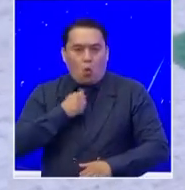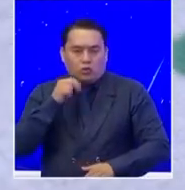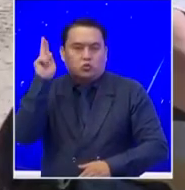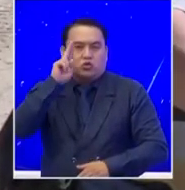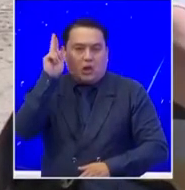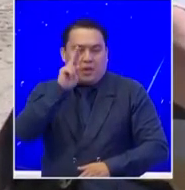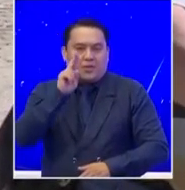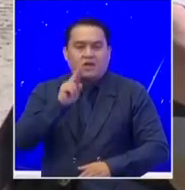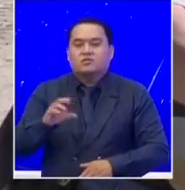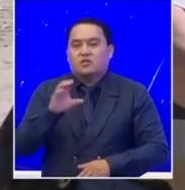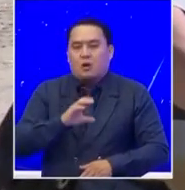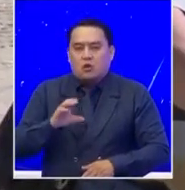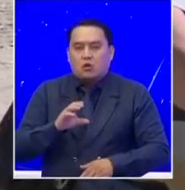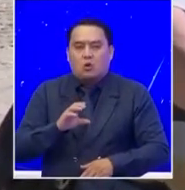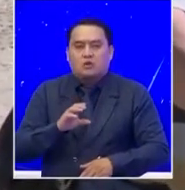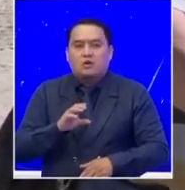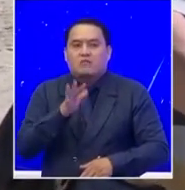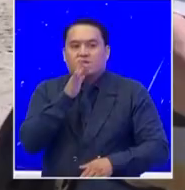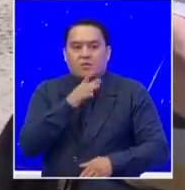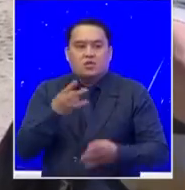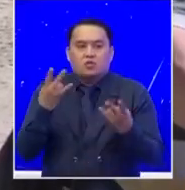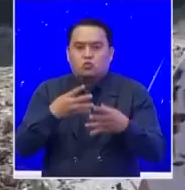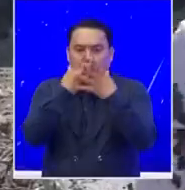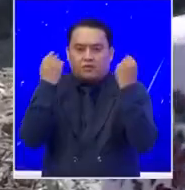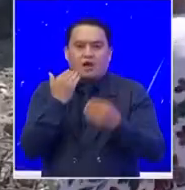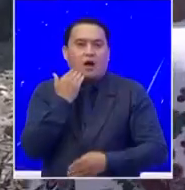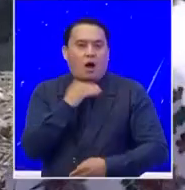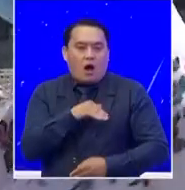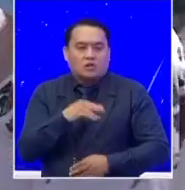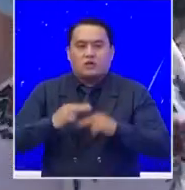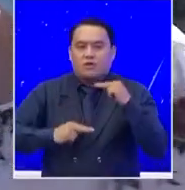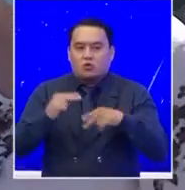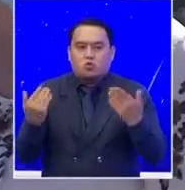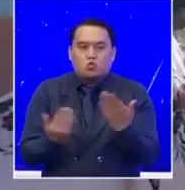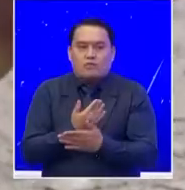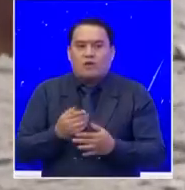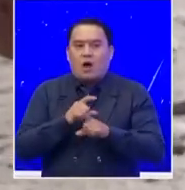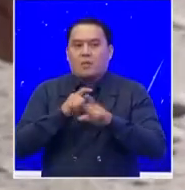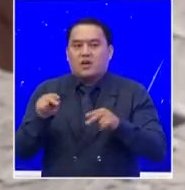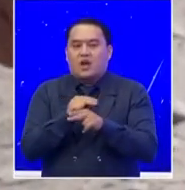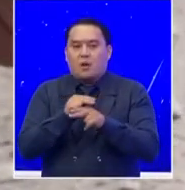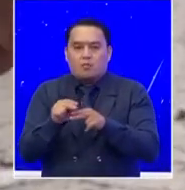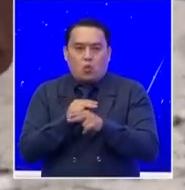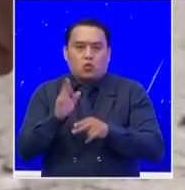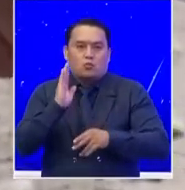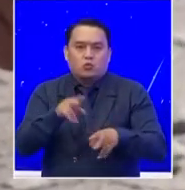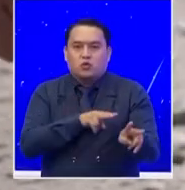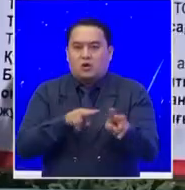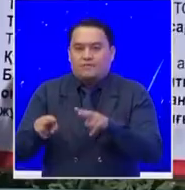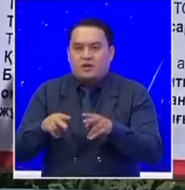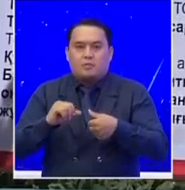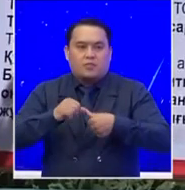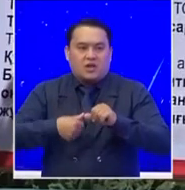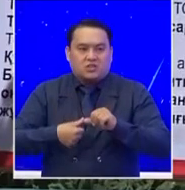Батыржан Байжуманов заявил, что в погоне за временем нельзя забывать о качестве. Возведение новых объектов и ремонт действующих будет находиться на